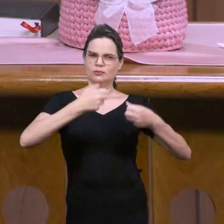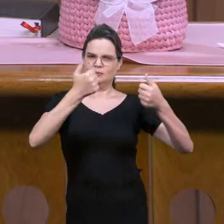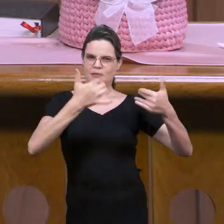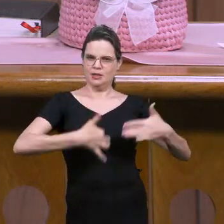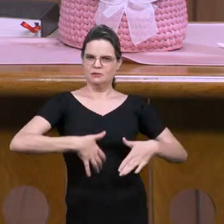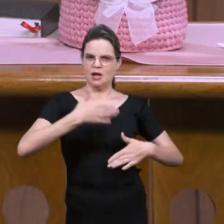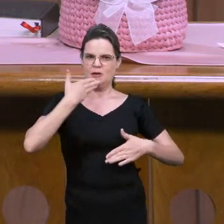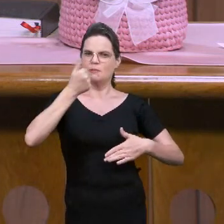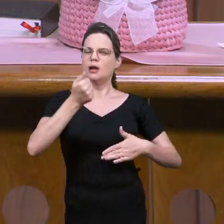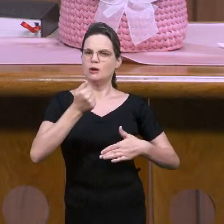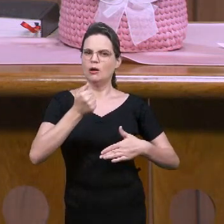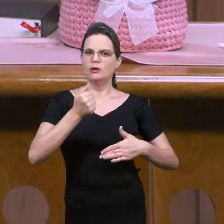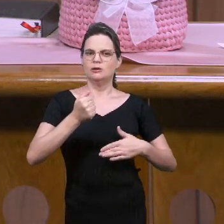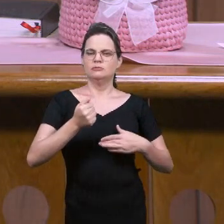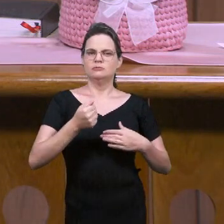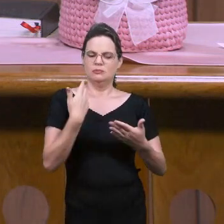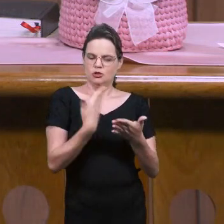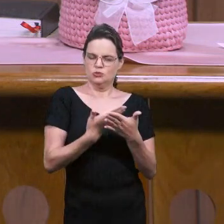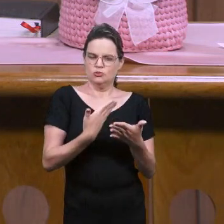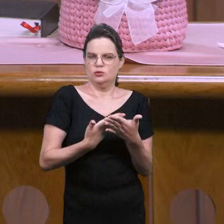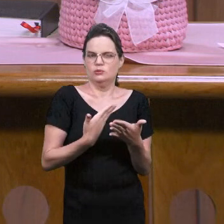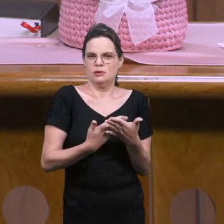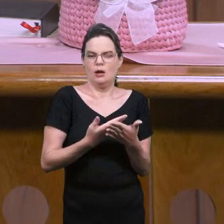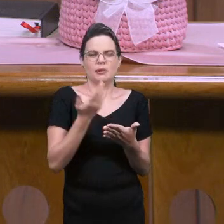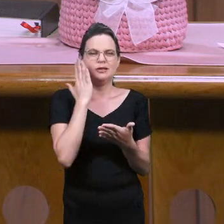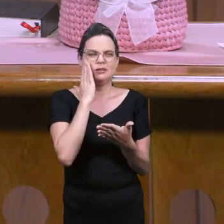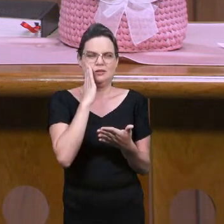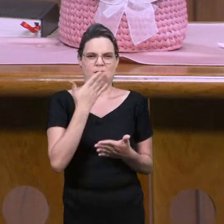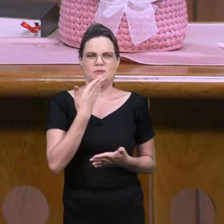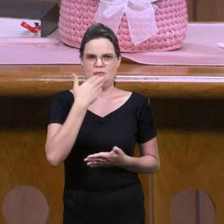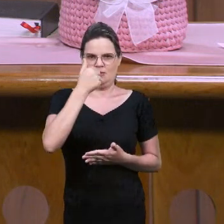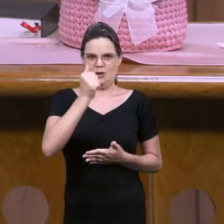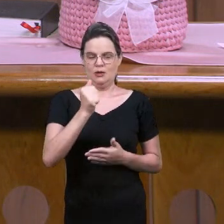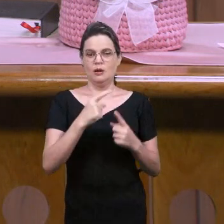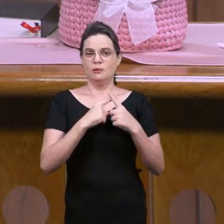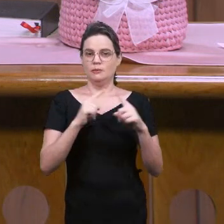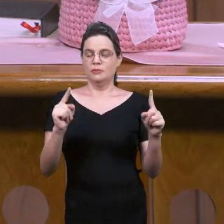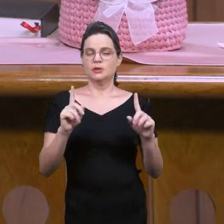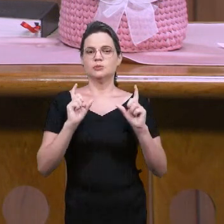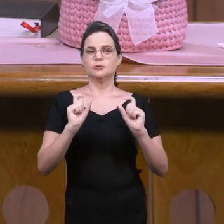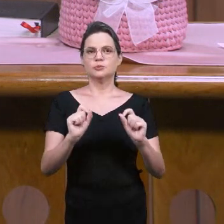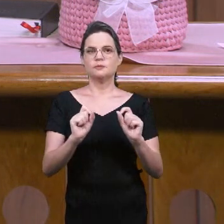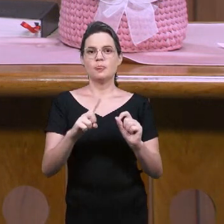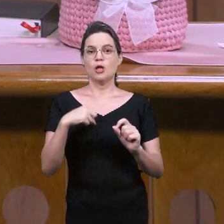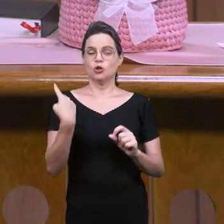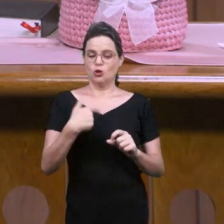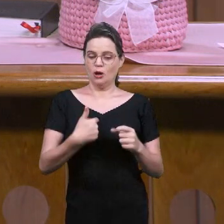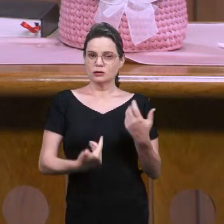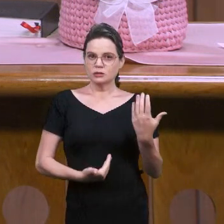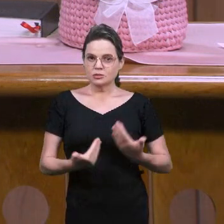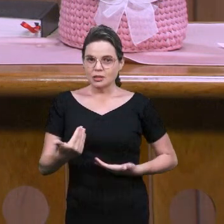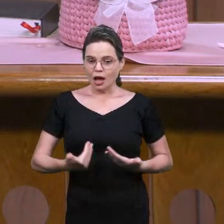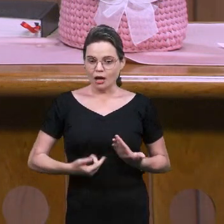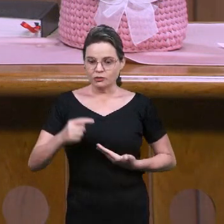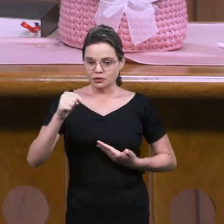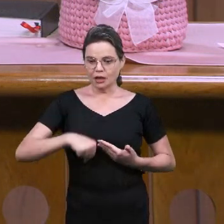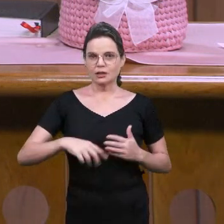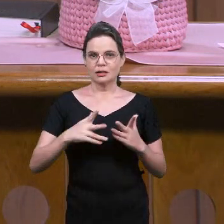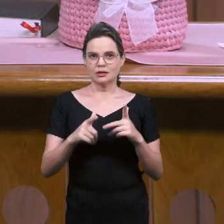à elle à mesure du possible pour pouvoir comprendre un peu mieux. D'ailleurs, nos